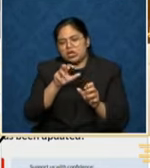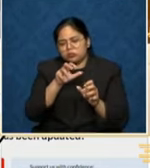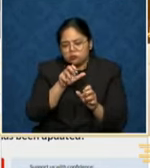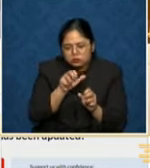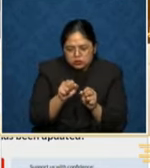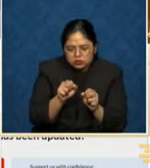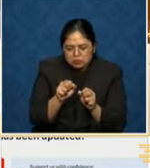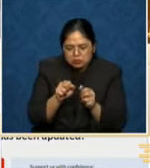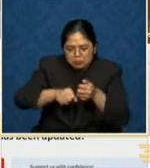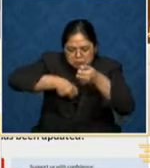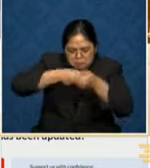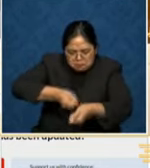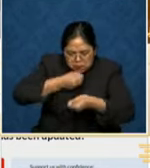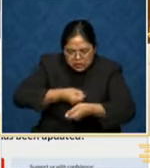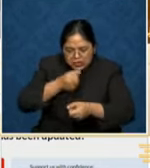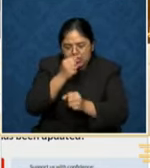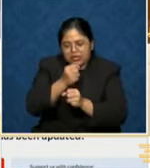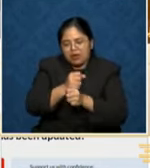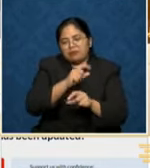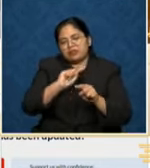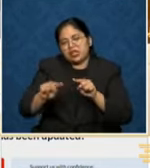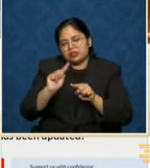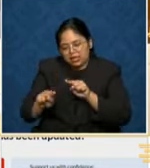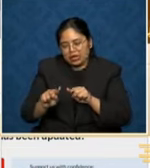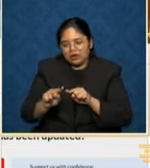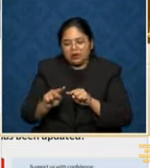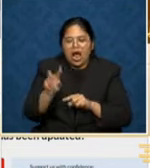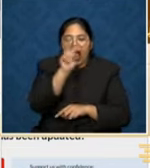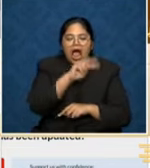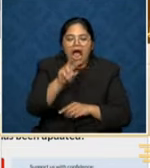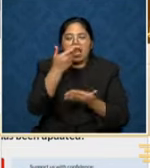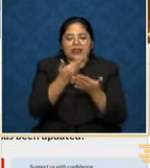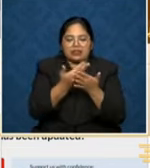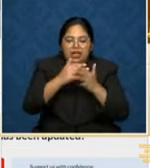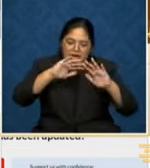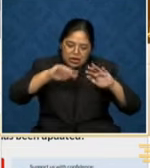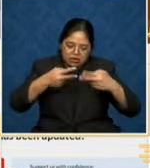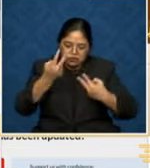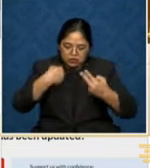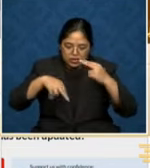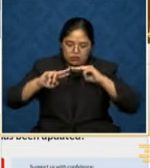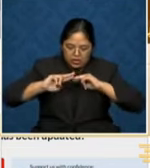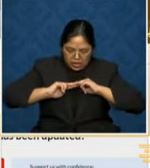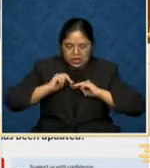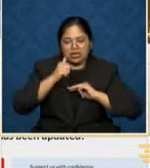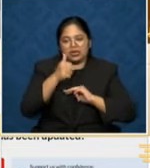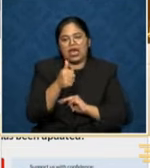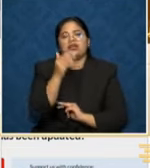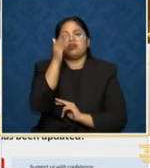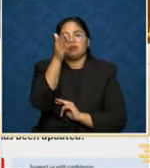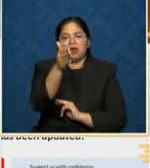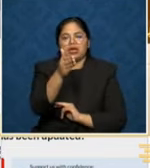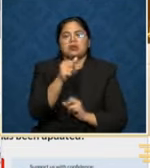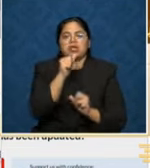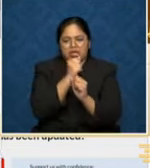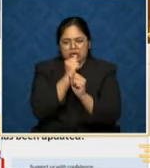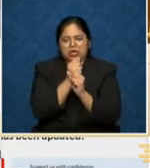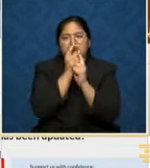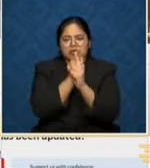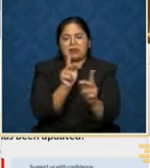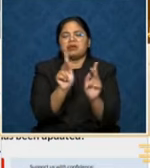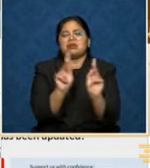อบหรือจับเครื่องไม้เครื่องมือนวัตกรรมต่างๆไปทำมาหากินต่อยอดได้อันนี้คือสิ่งที่ผมอยากจะกราบเรียนท่านประธานตามที่ท่านสมาชิกผู้